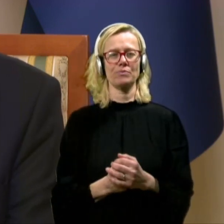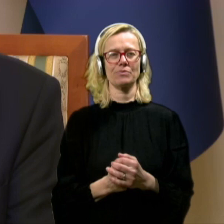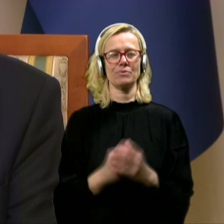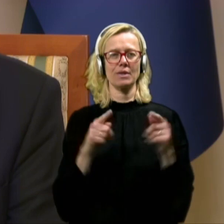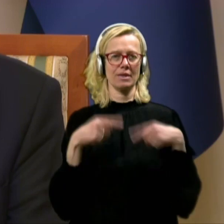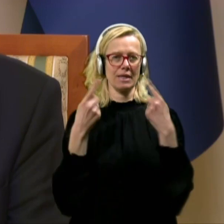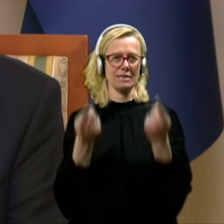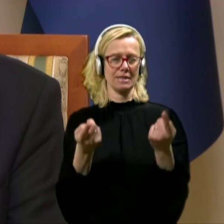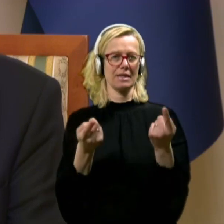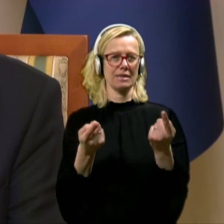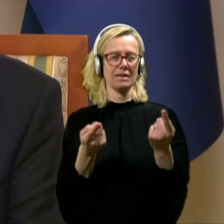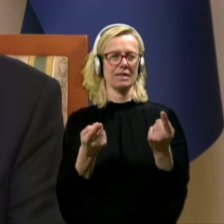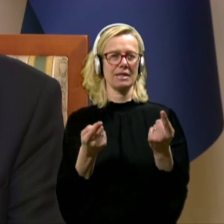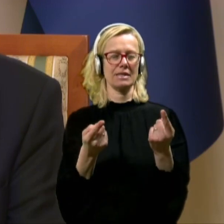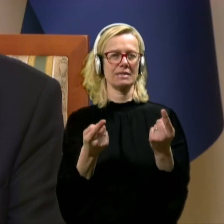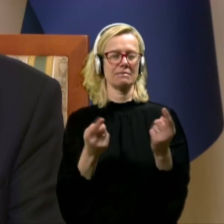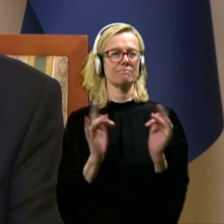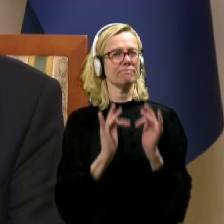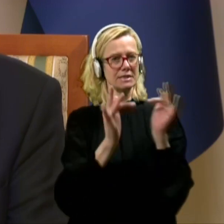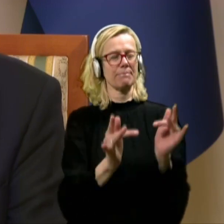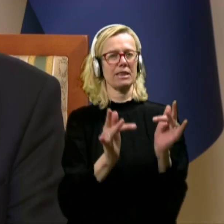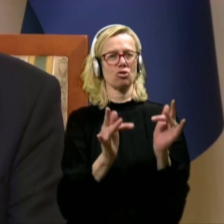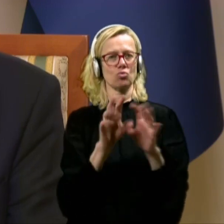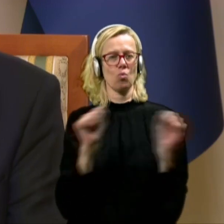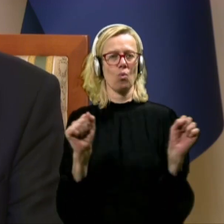Naslednji simetrični ukrep je,